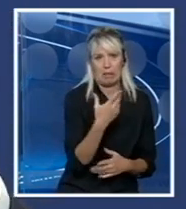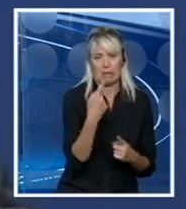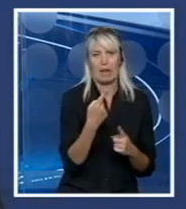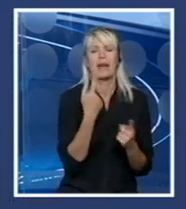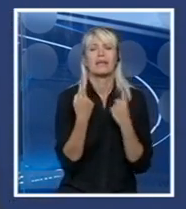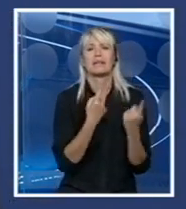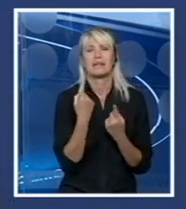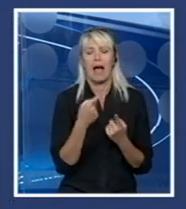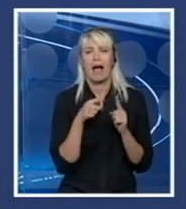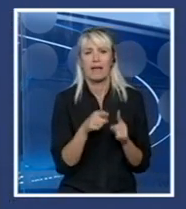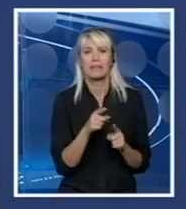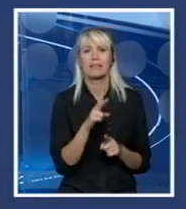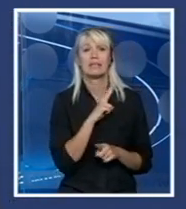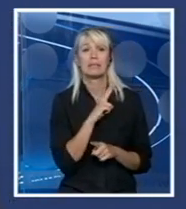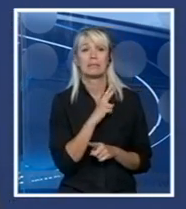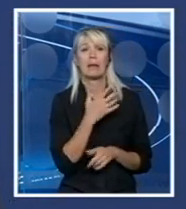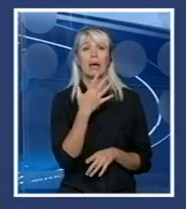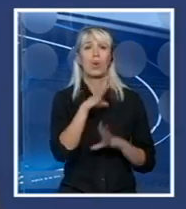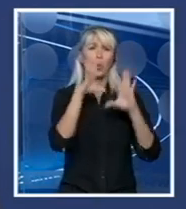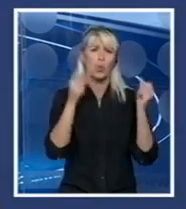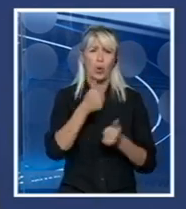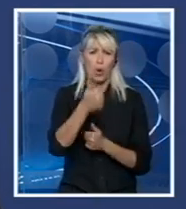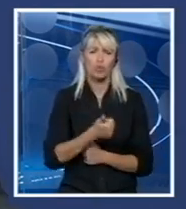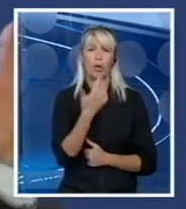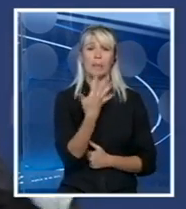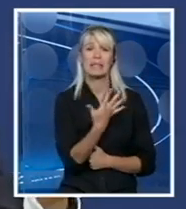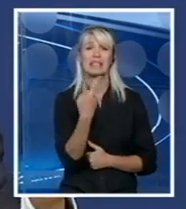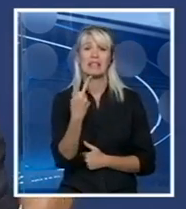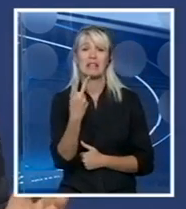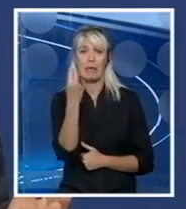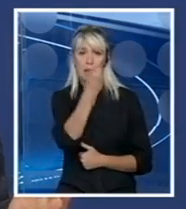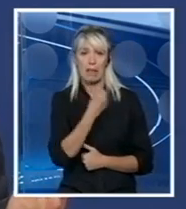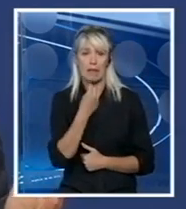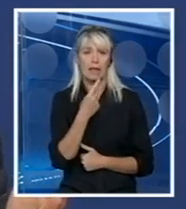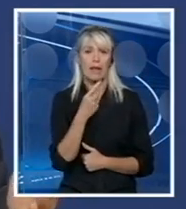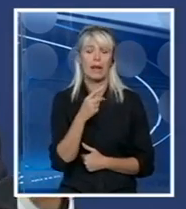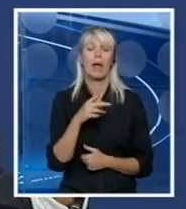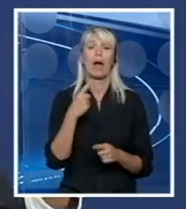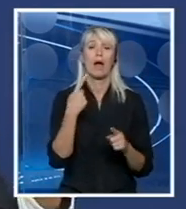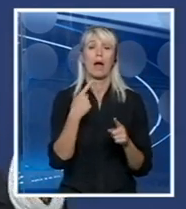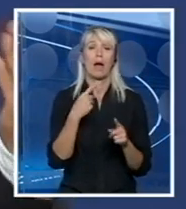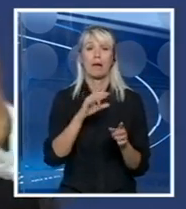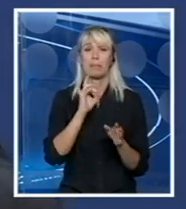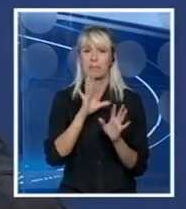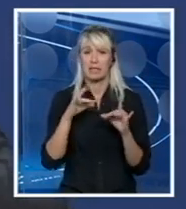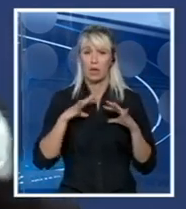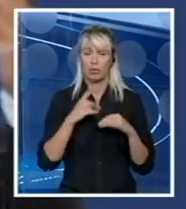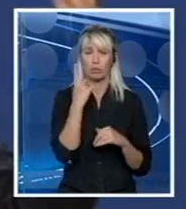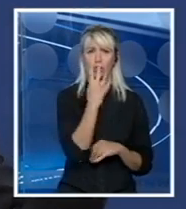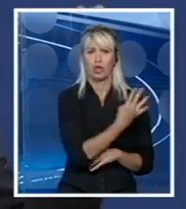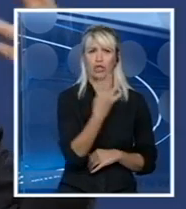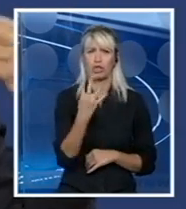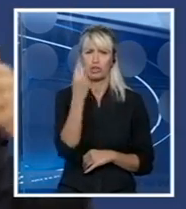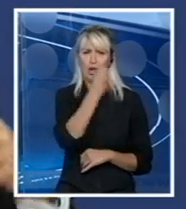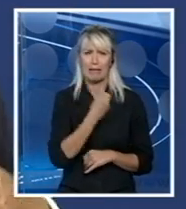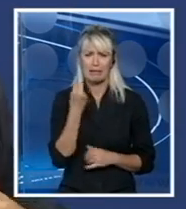godina. Imate inače 52 nedelje, bez odmora 44 radne. Imate 9 nedelja kad nemate nastavu, a